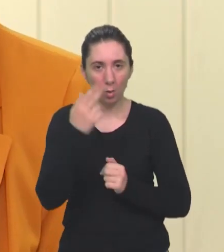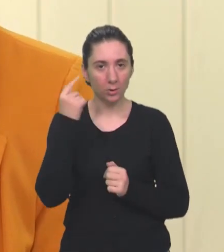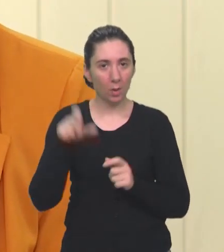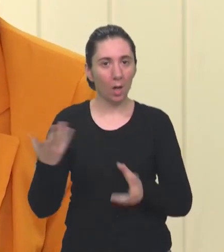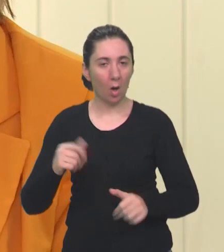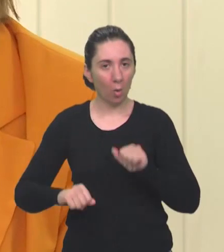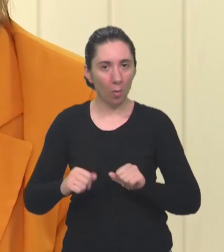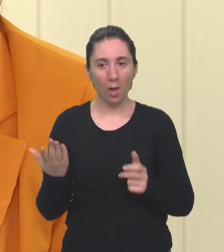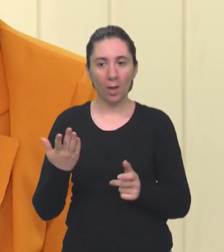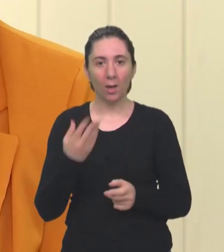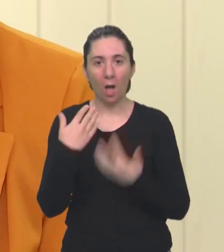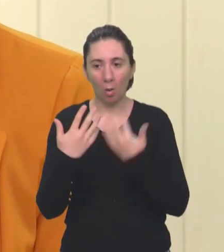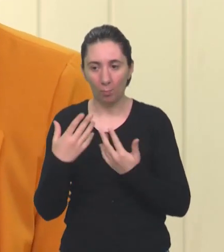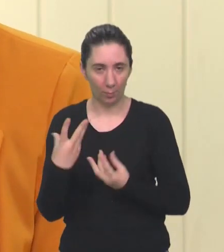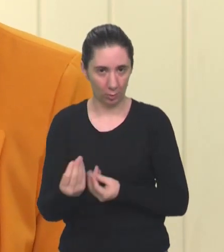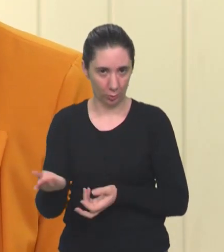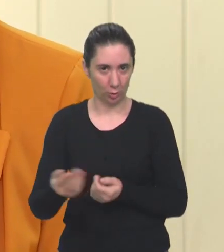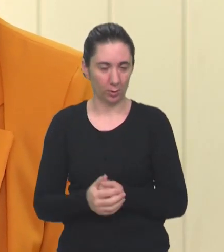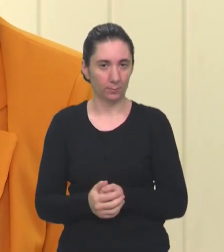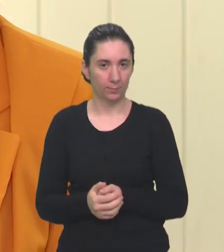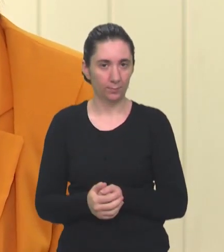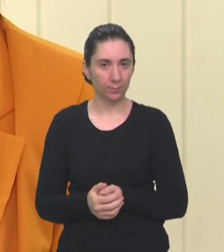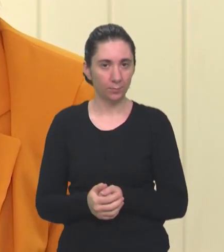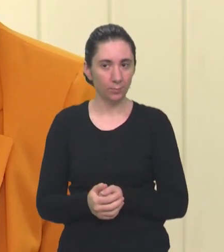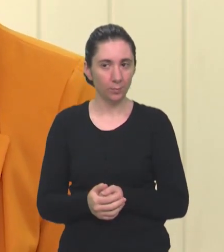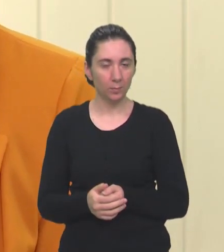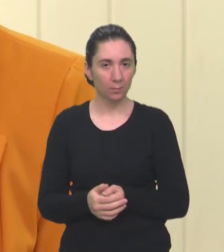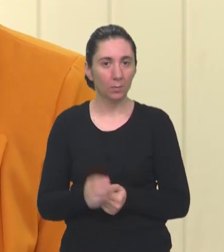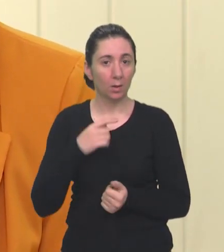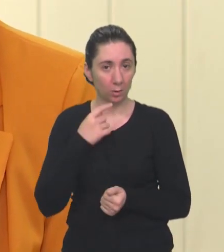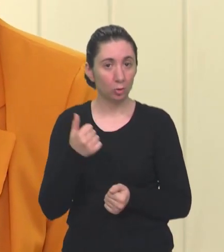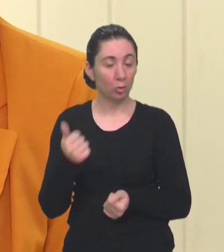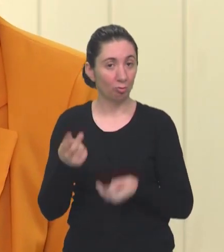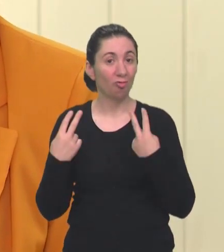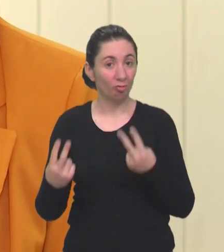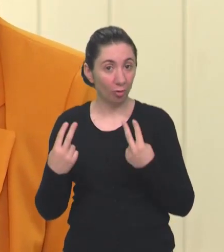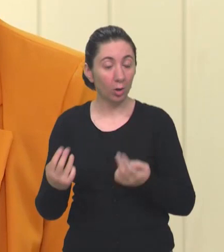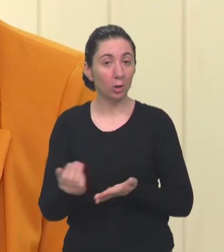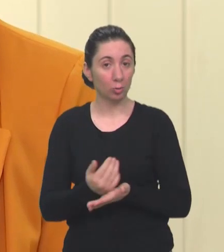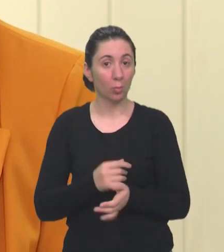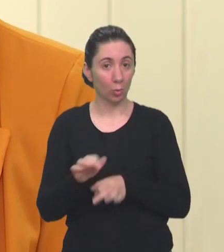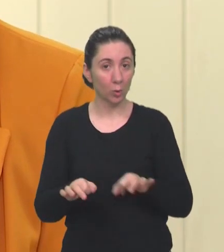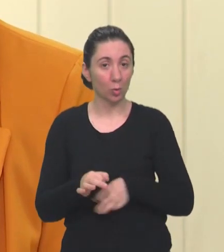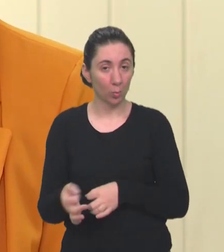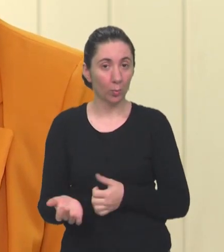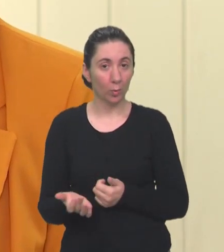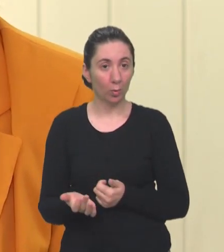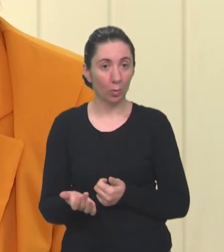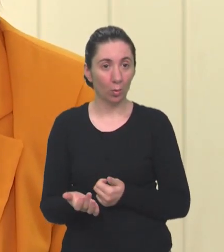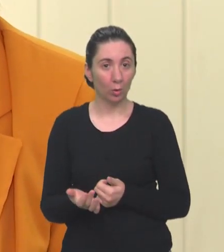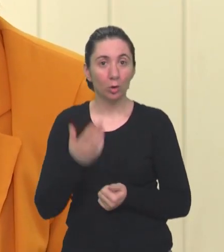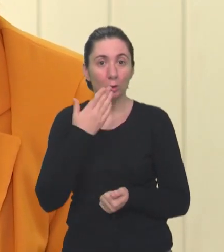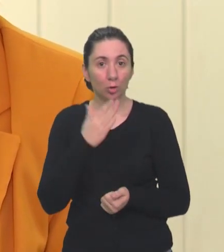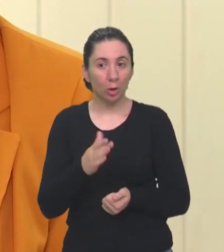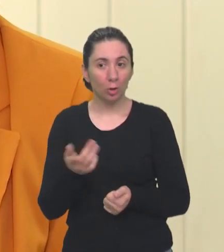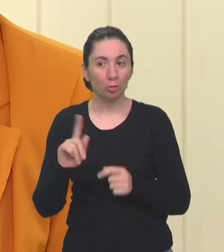se ponašati, kako se s njom ophoditi. Dakle, riječ je zbilja o jednom važnom i korisnom projektu. Dakle, zapravo je